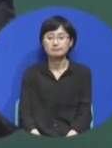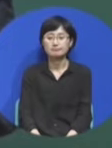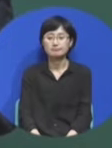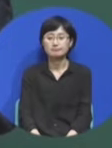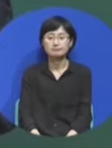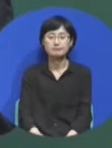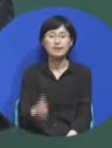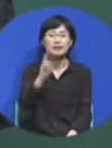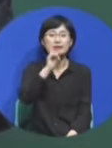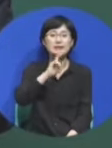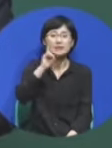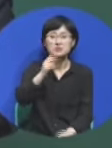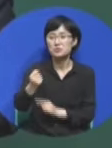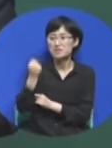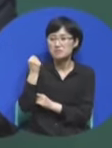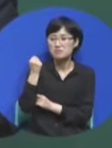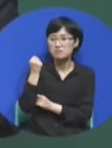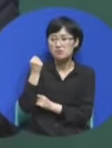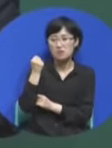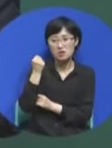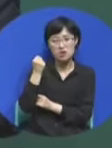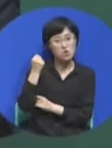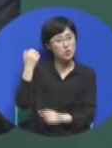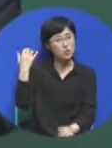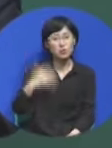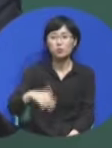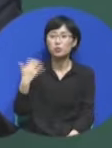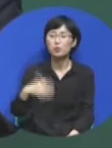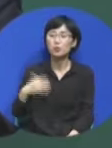예, 찬송의 능력은 어마어마해요.